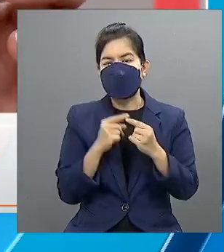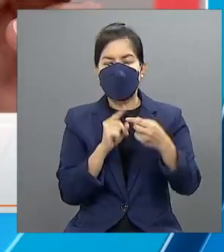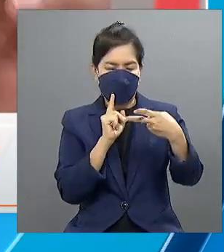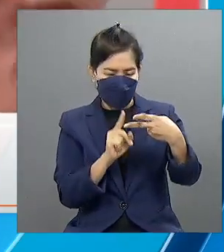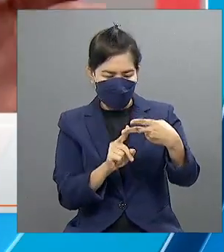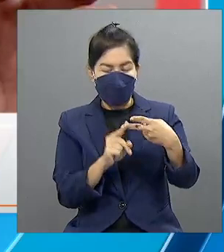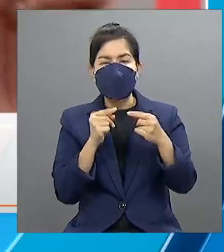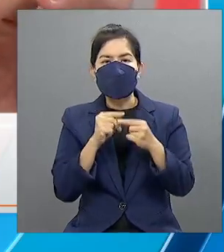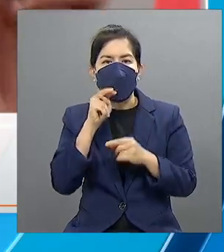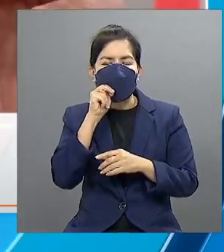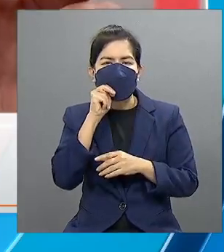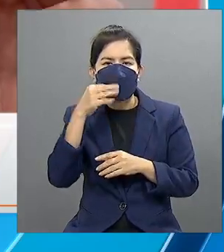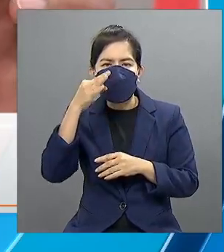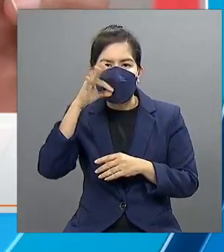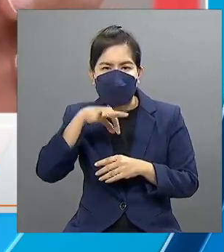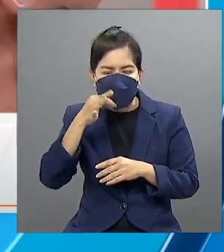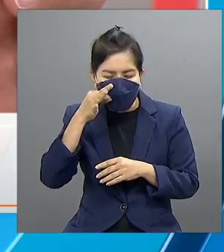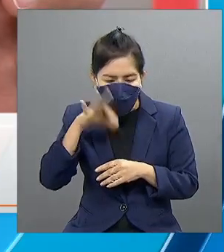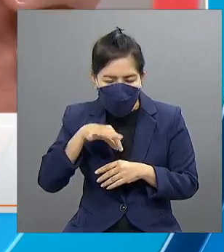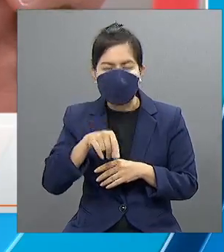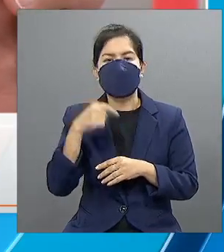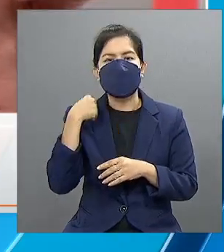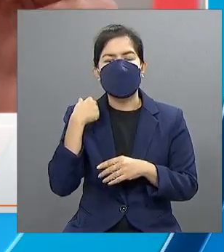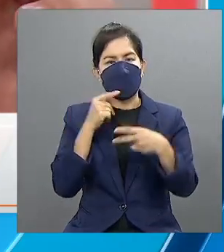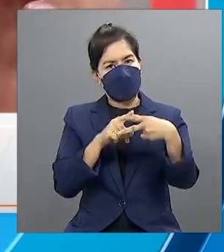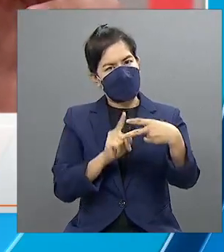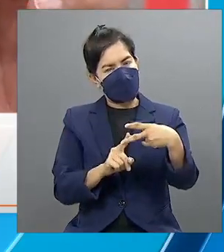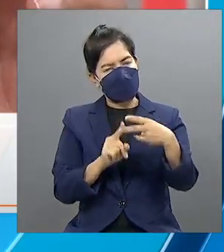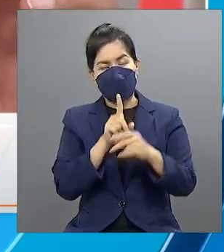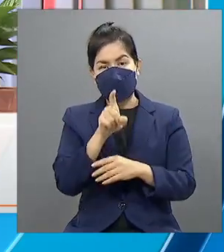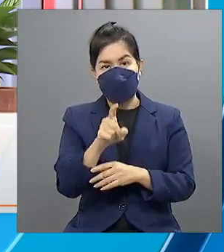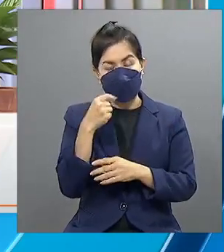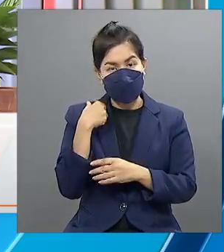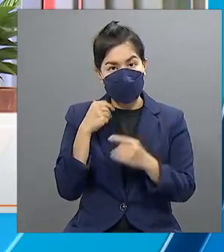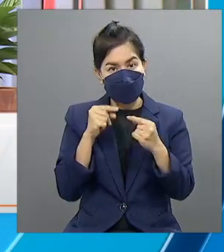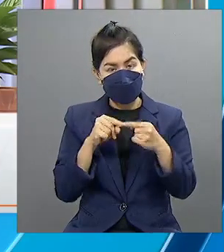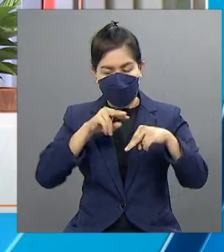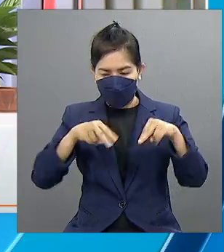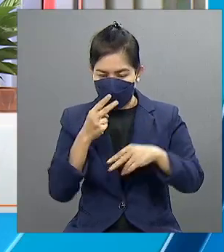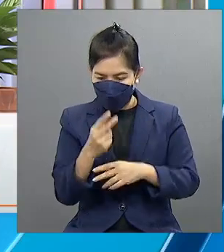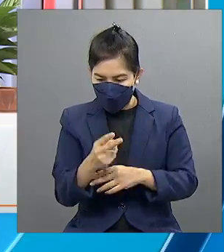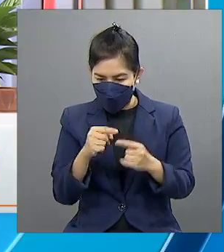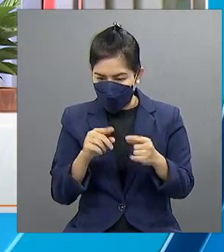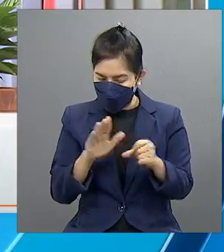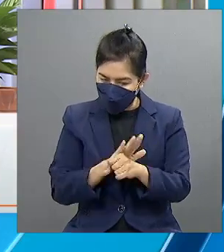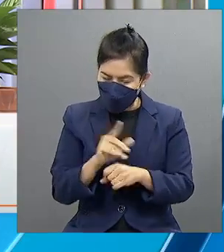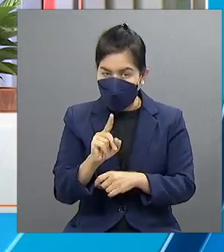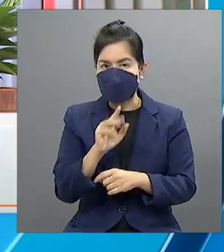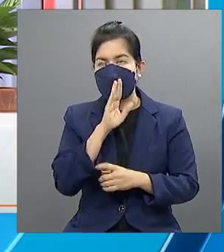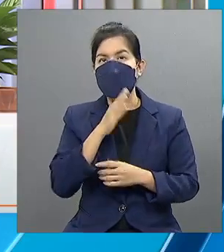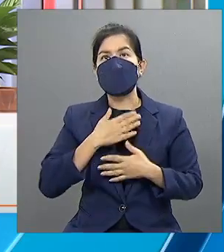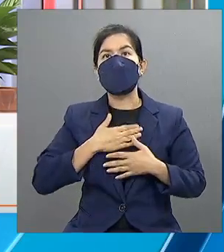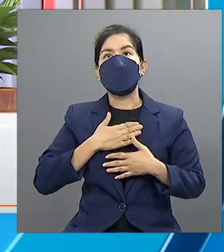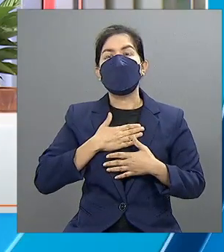การตรวจเน ี่ ยจริงๆแล้ว2 อย่างนี้คือความแม่นยำมันเพียงพอแล้วก็เท่ากันเลยใช่ไหมครับคือบางคนอย่างตัวผมเองนะอันนี้ขอแสดงความคิดเห็นส่ว